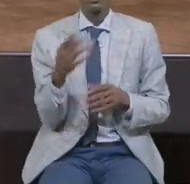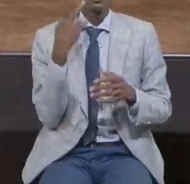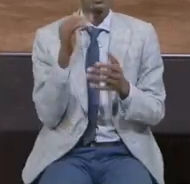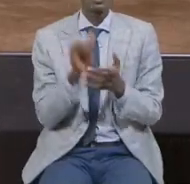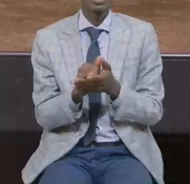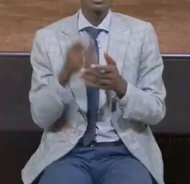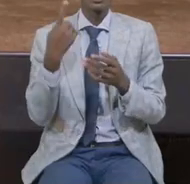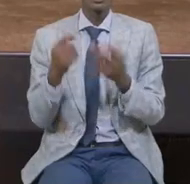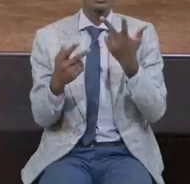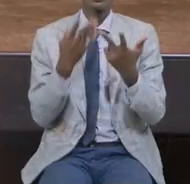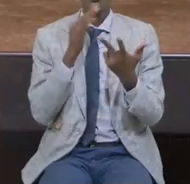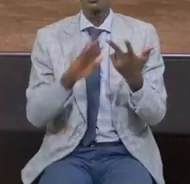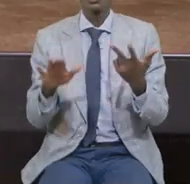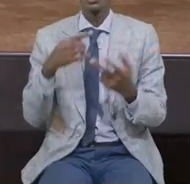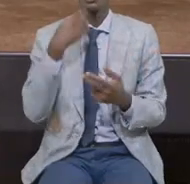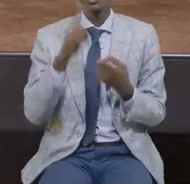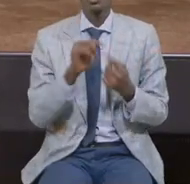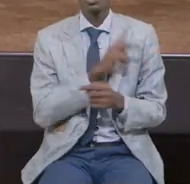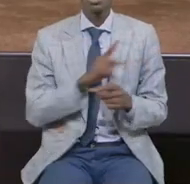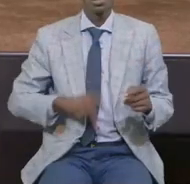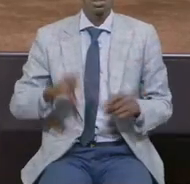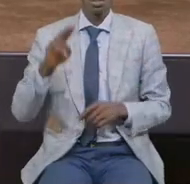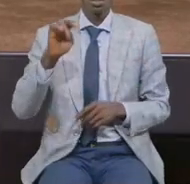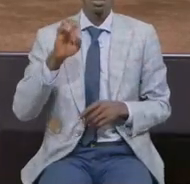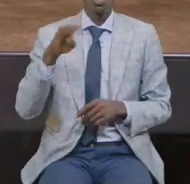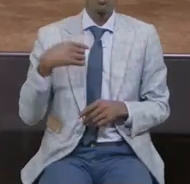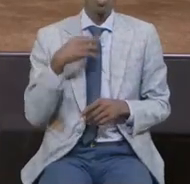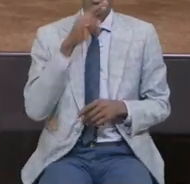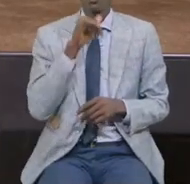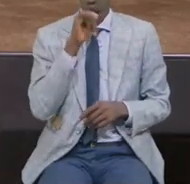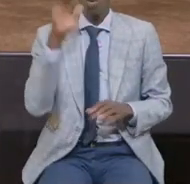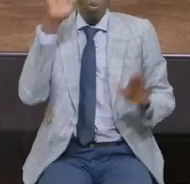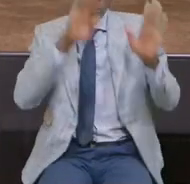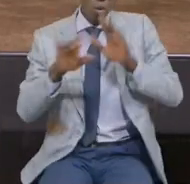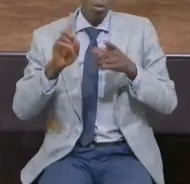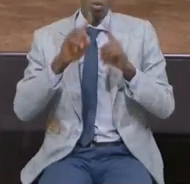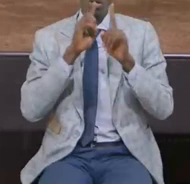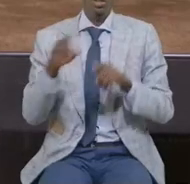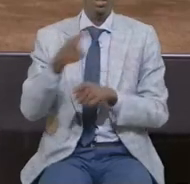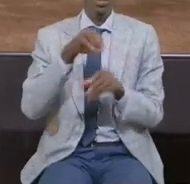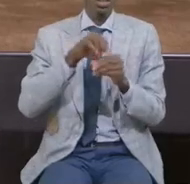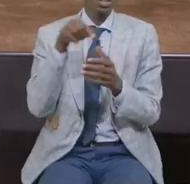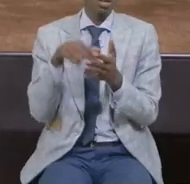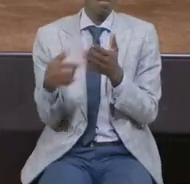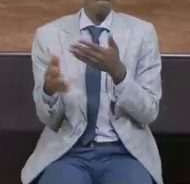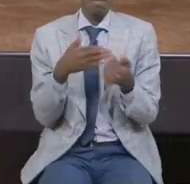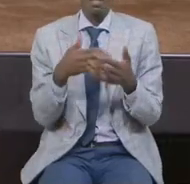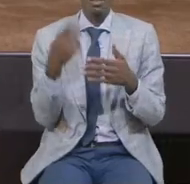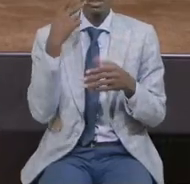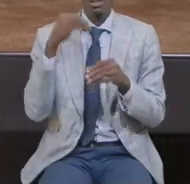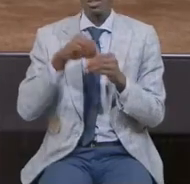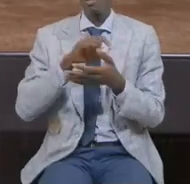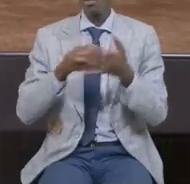répliquèrent. Au roi Nebuchadnezzar, nous n'avons pas besoin de te répondre là-dessus. Verset